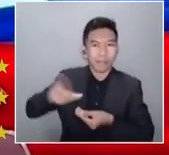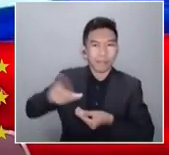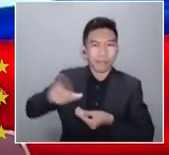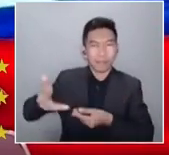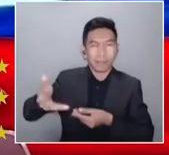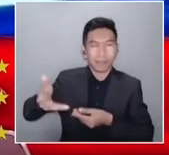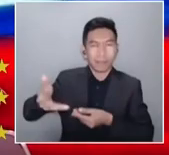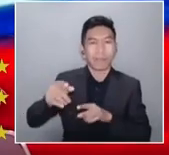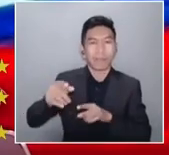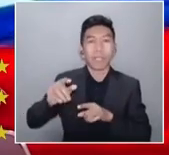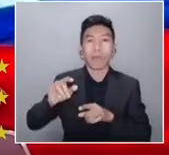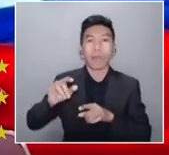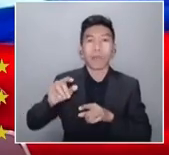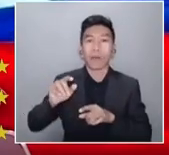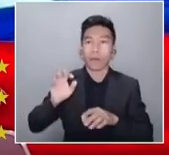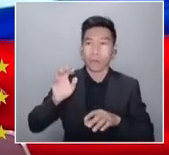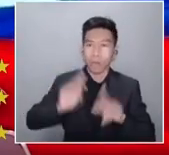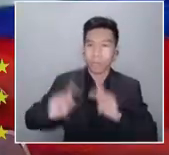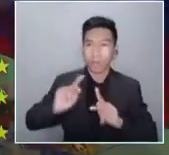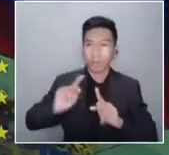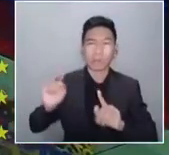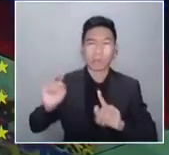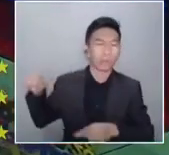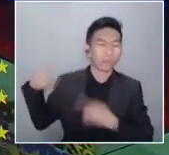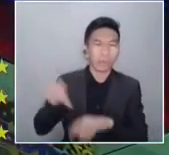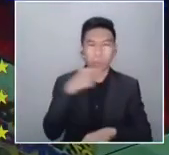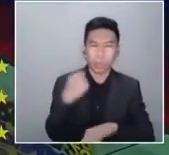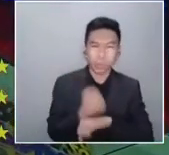naghihirap ngayong panahon ng pandemya.